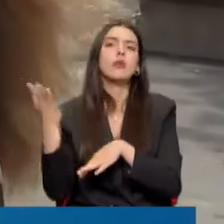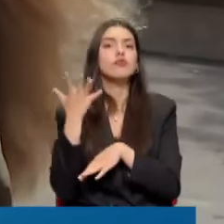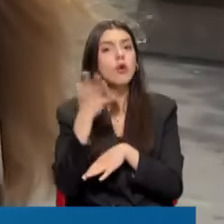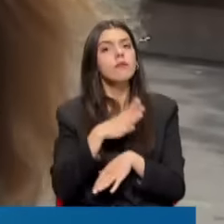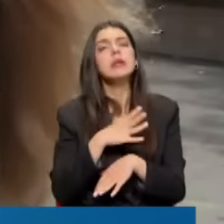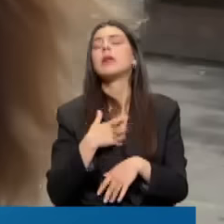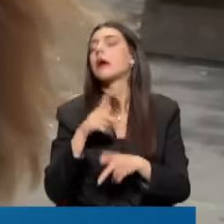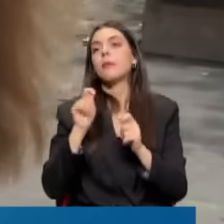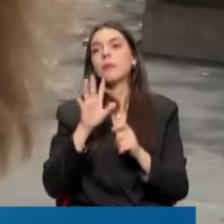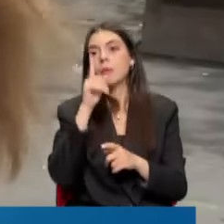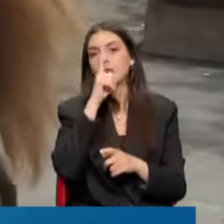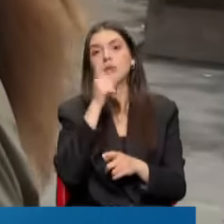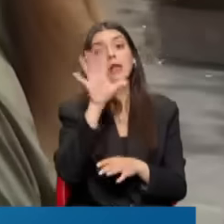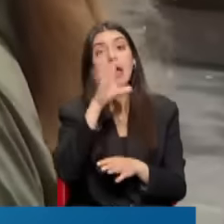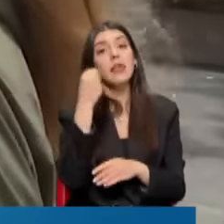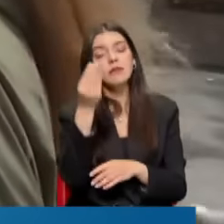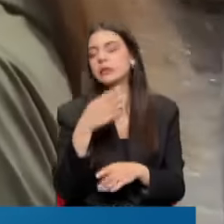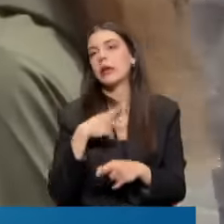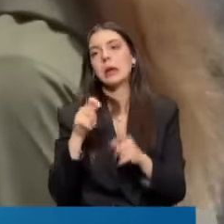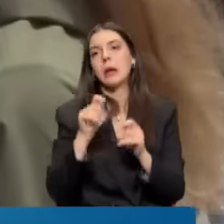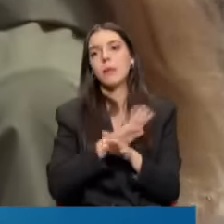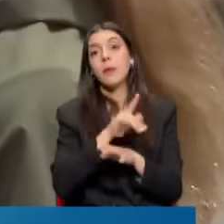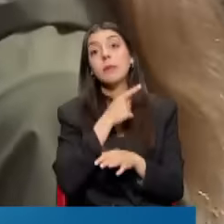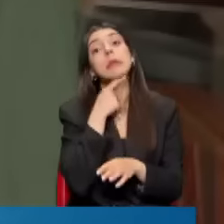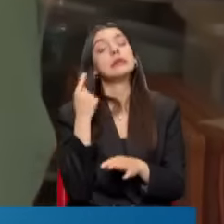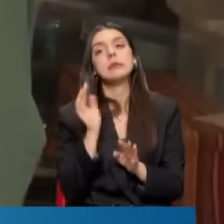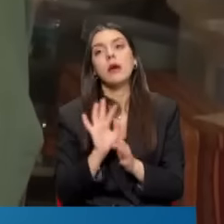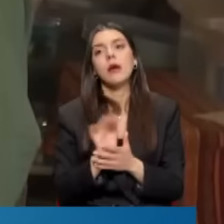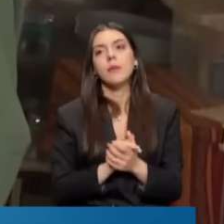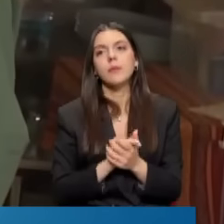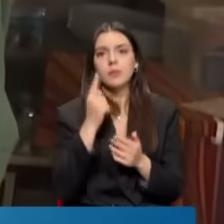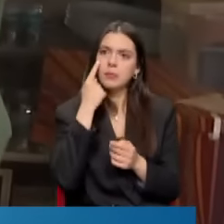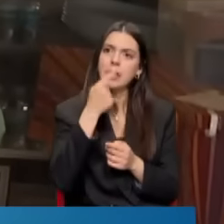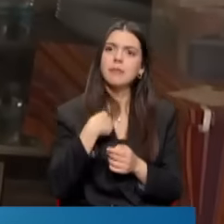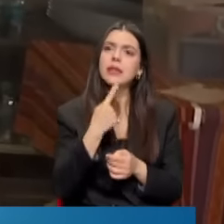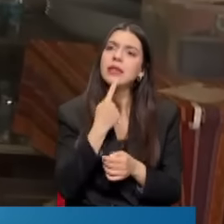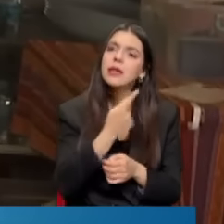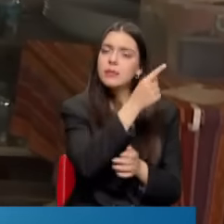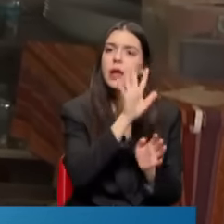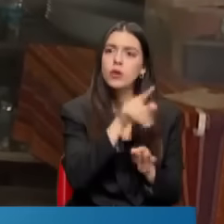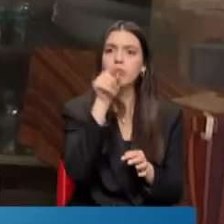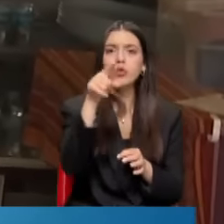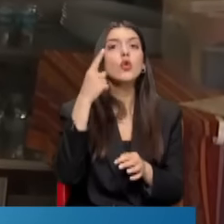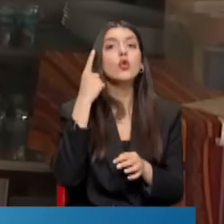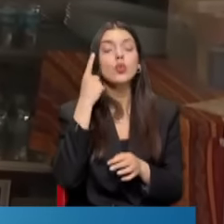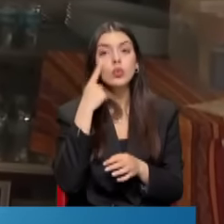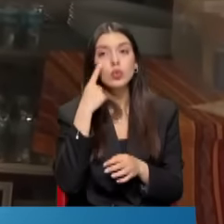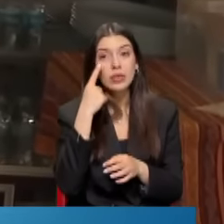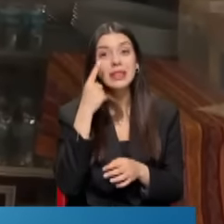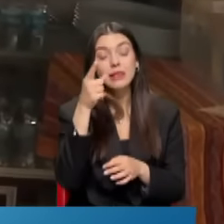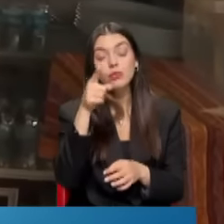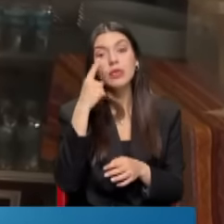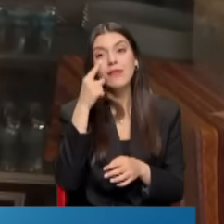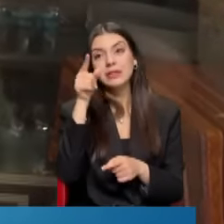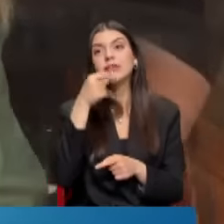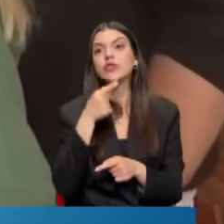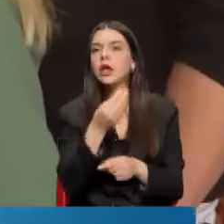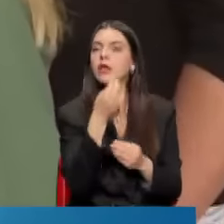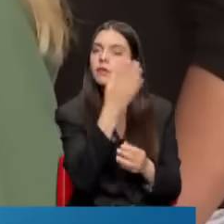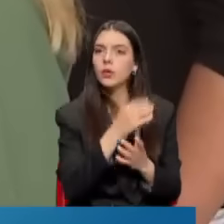mı 50 verse y Yok yapmam asla bakın ihbarda bulunuyorum bu hükümet İhbar Ediyorum size Bizi bu hale